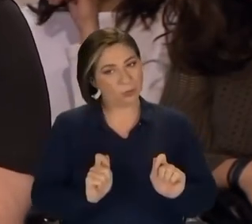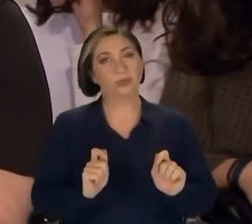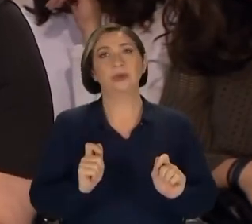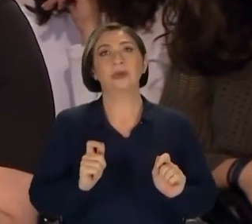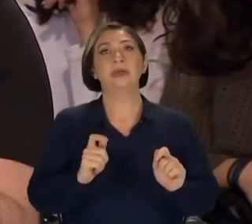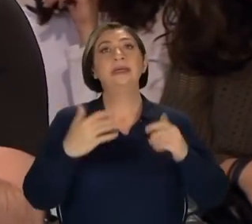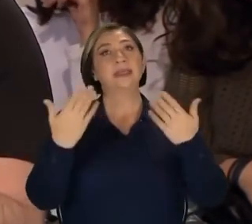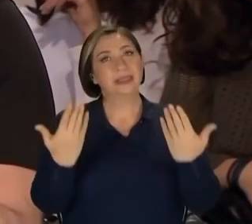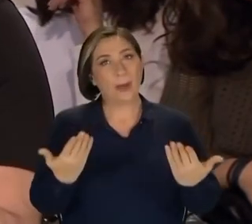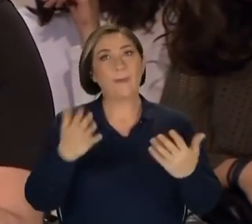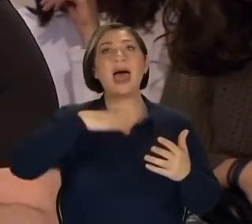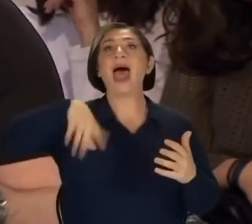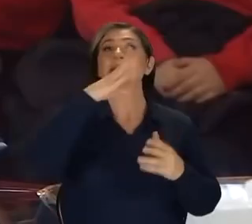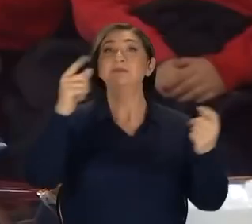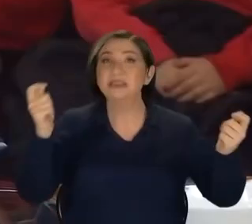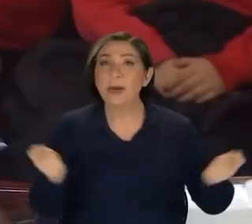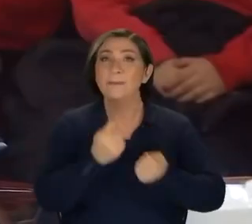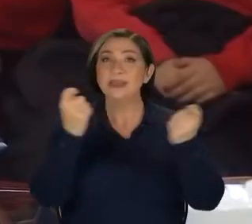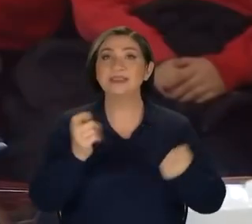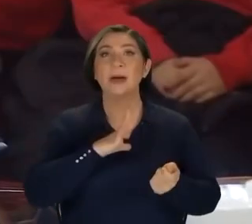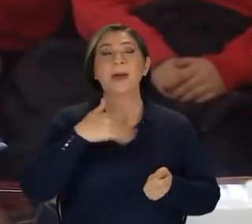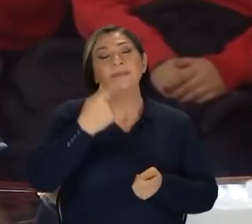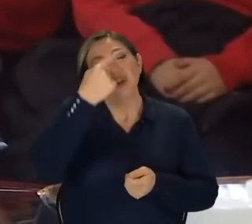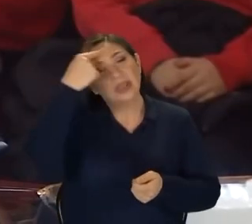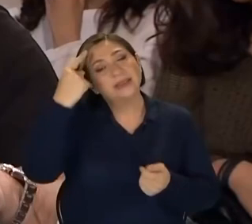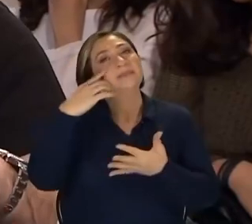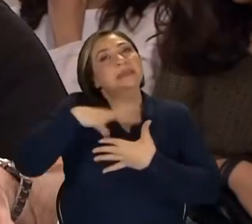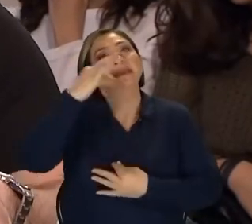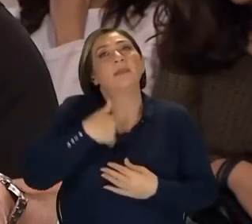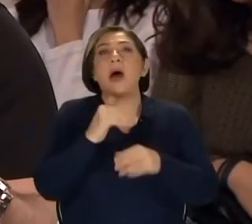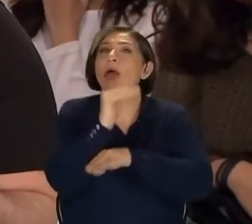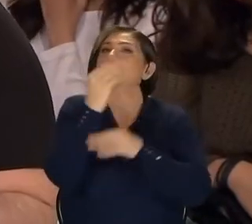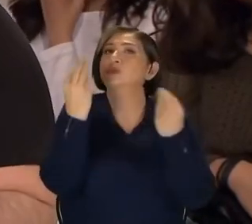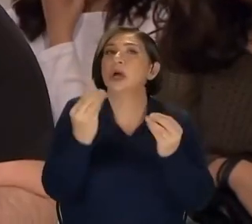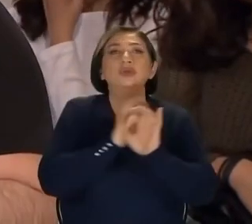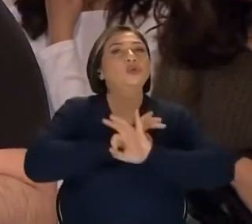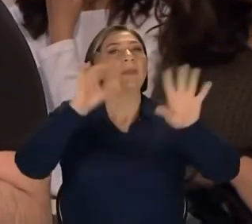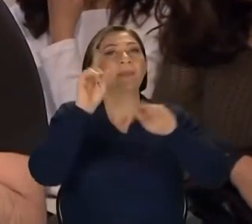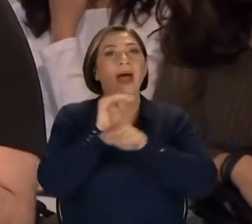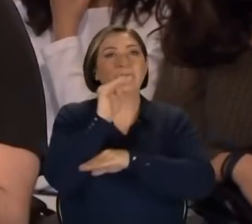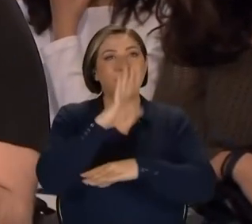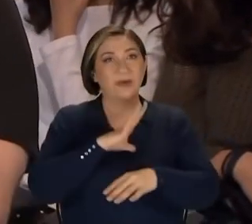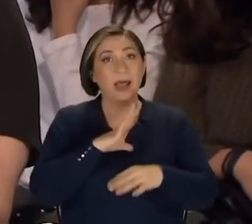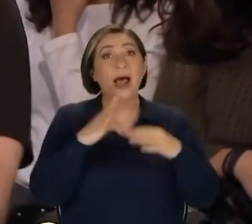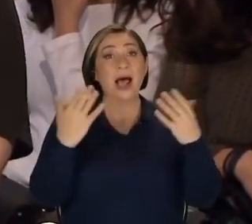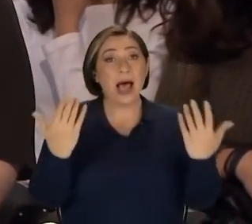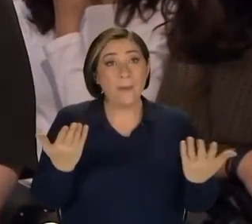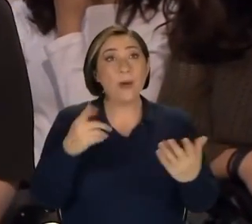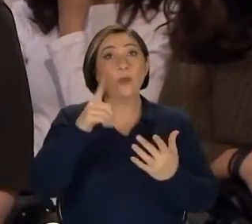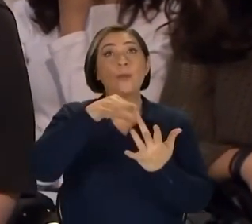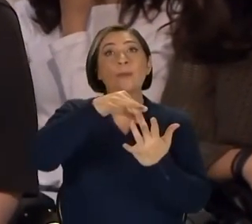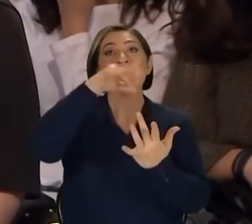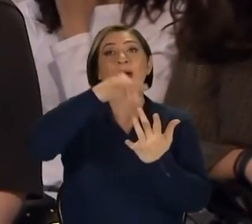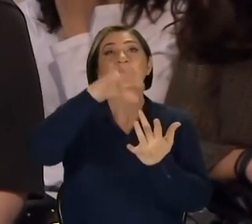Yani tamam herkesin bir gayreti var ama ya ben şimdi şanslı birisiyim, hayatım güzel, şahane bir hayatım var ama ya bu